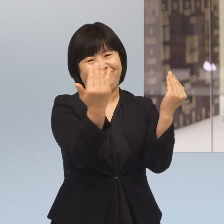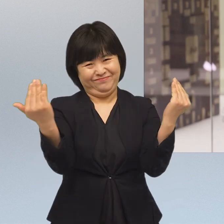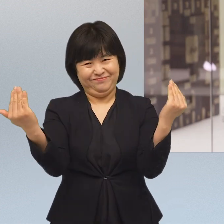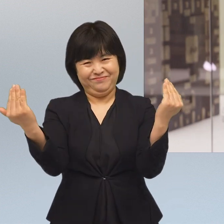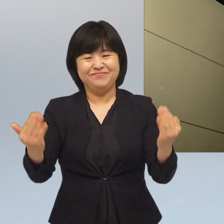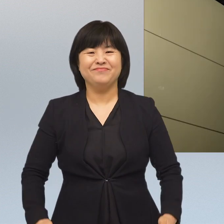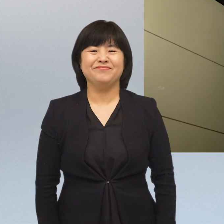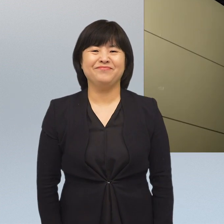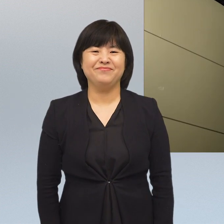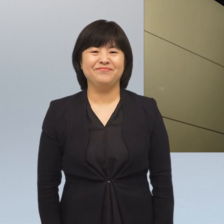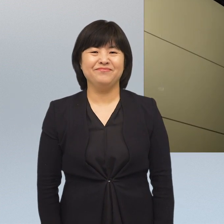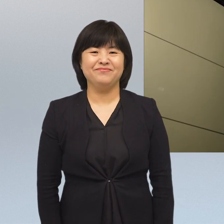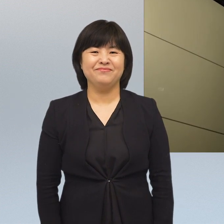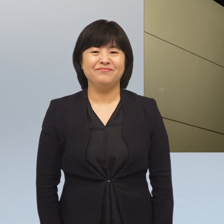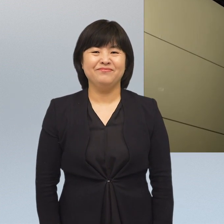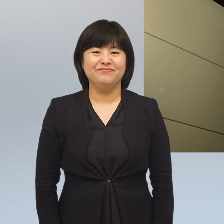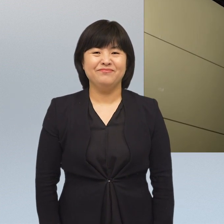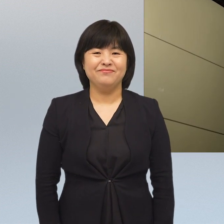전시하고